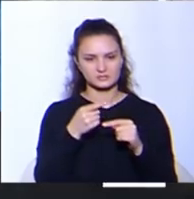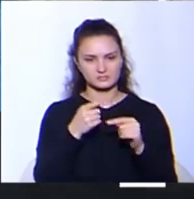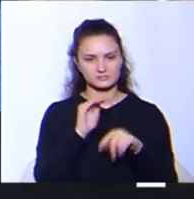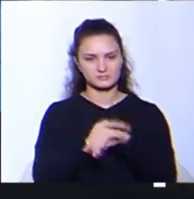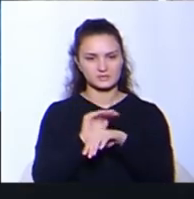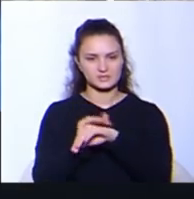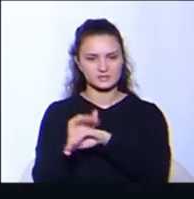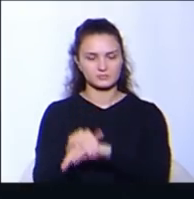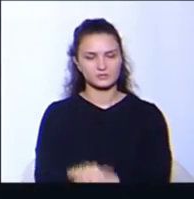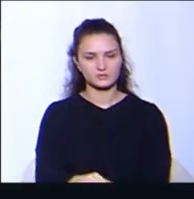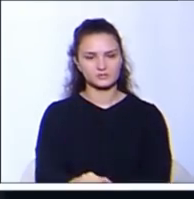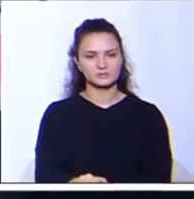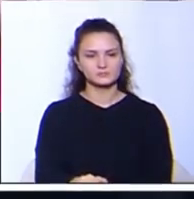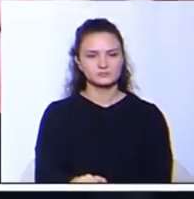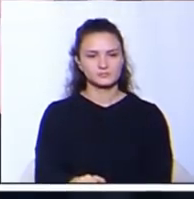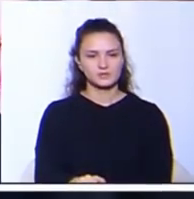ფაქტები ფიქსირდებოდა.